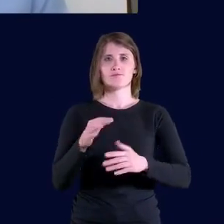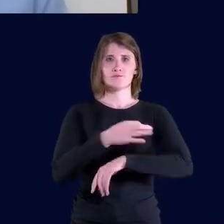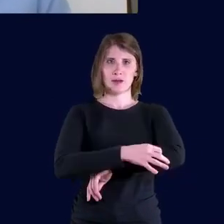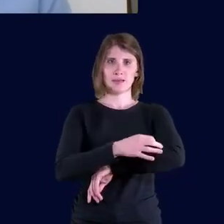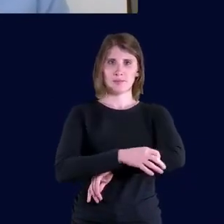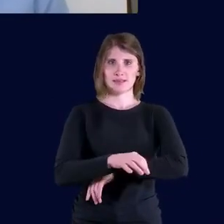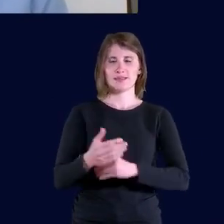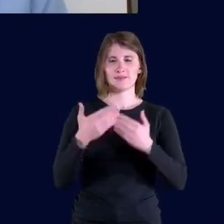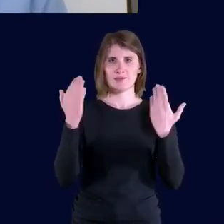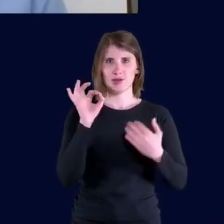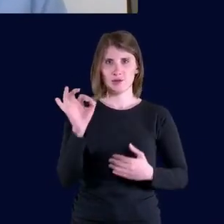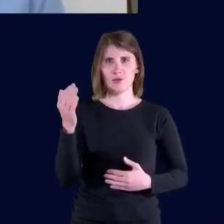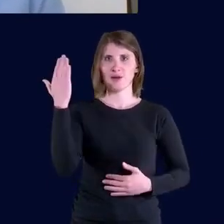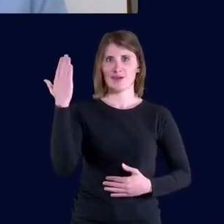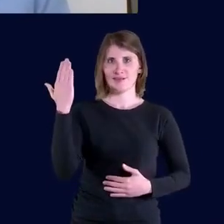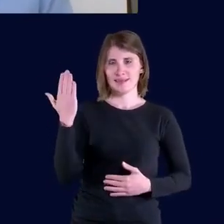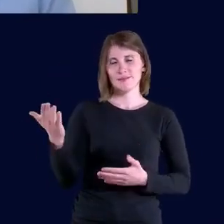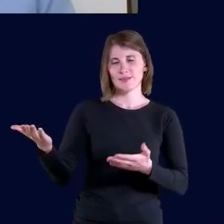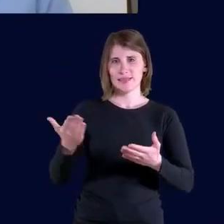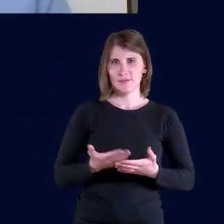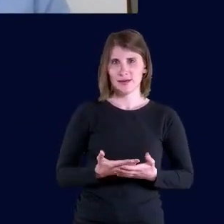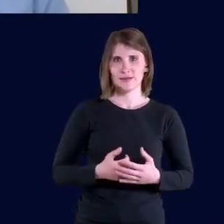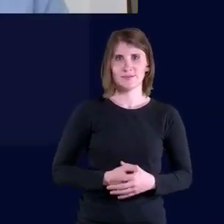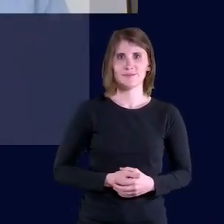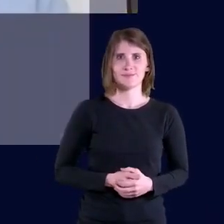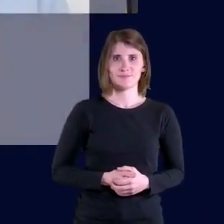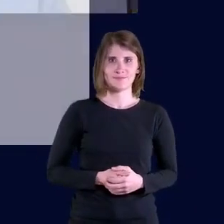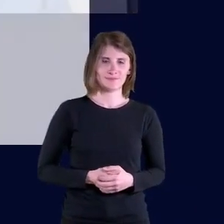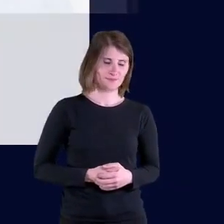Dzień dobry witam panią zapraszam